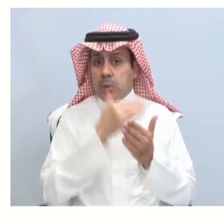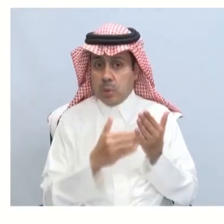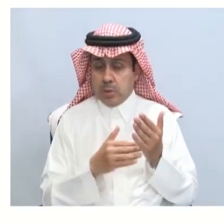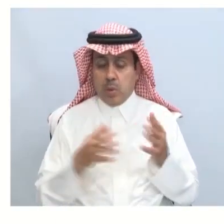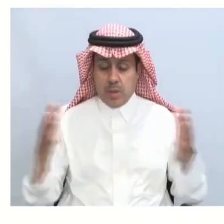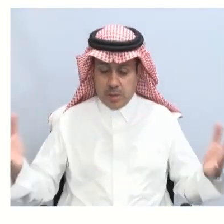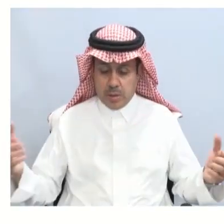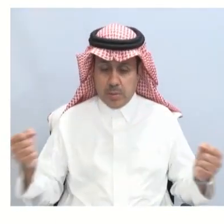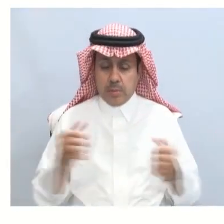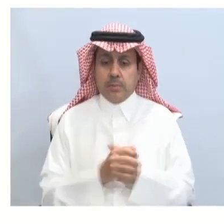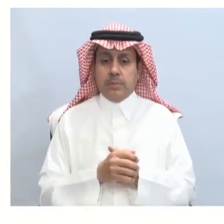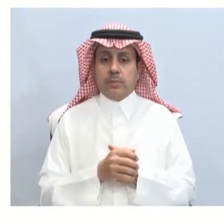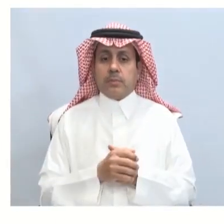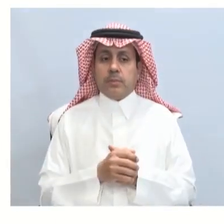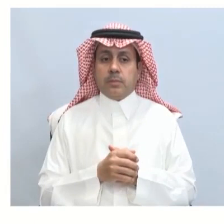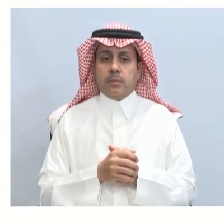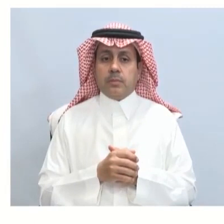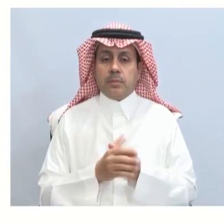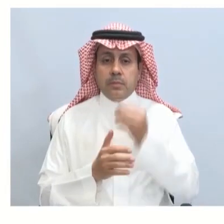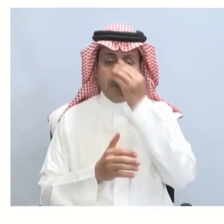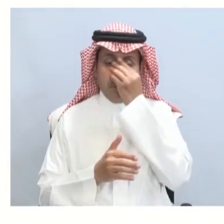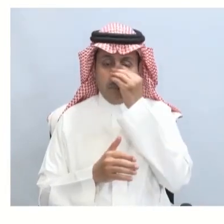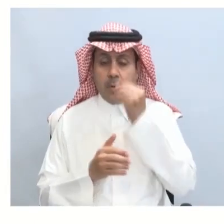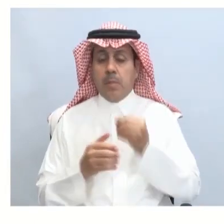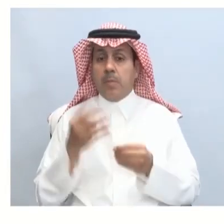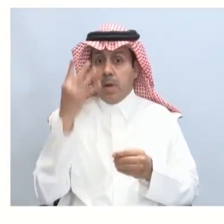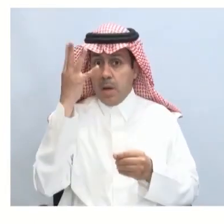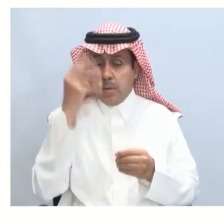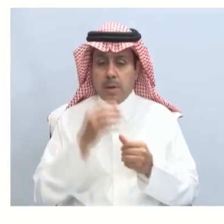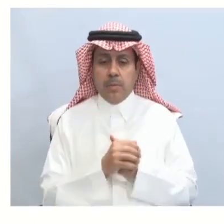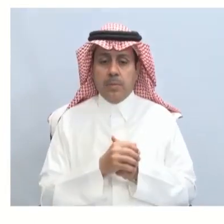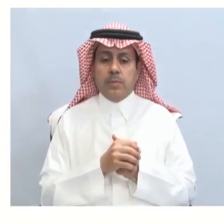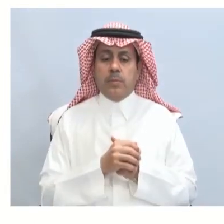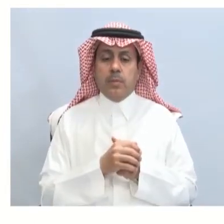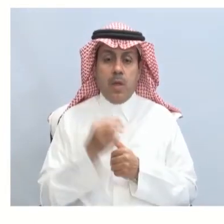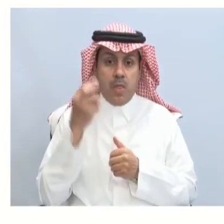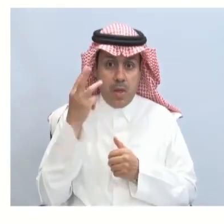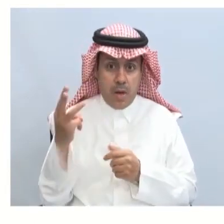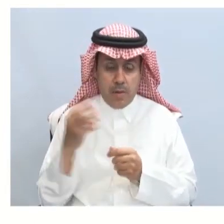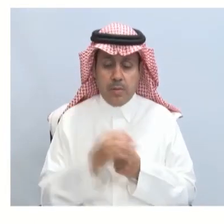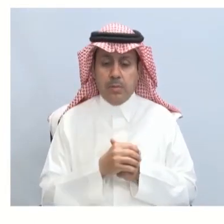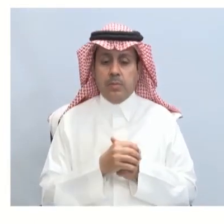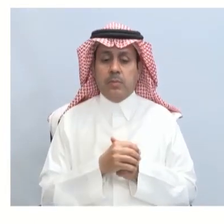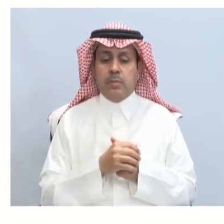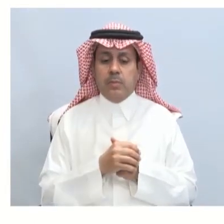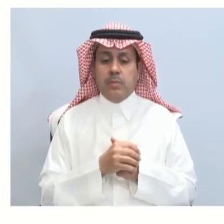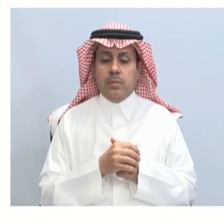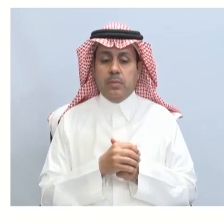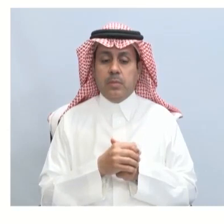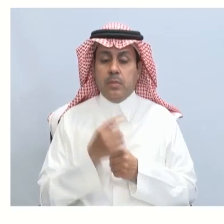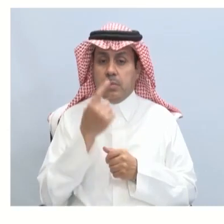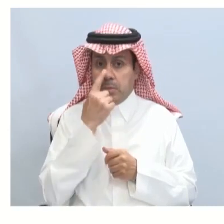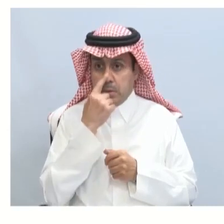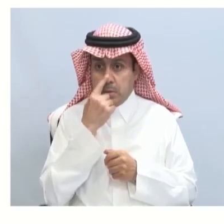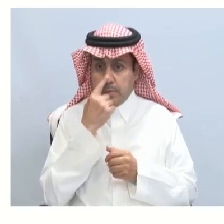والاذن واليد ففي الواحد منه نصف الديه وما في البدن منه ثلاثه ثلاثه فكال المنخر